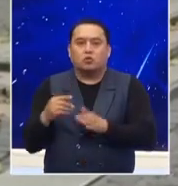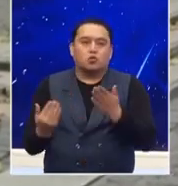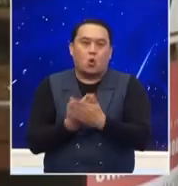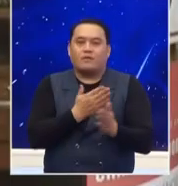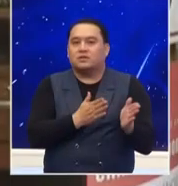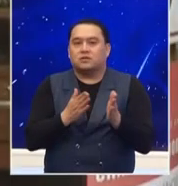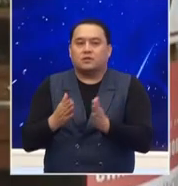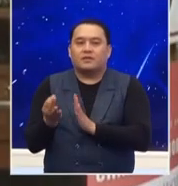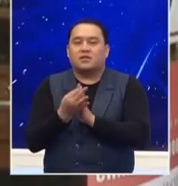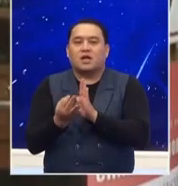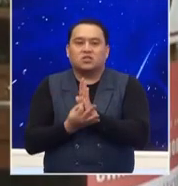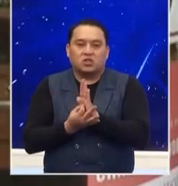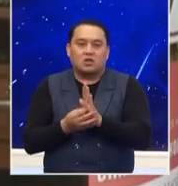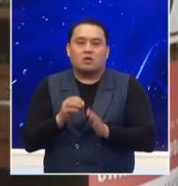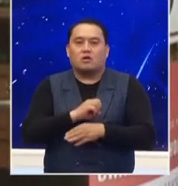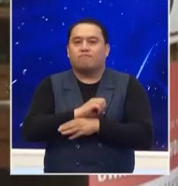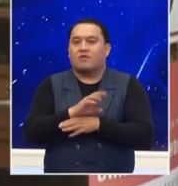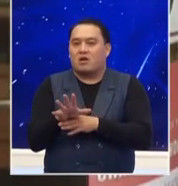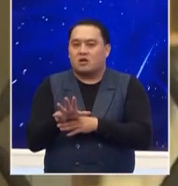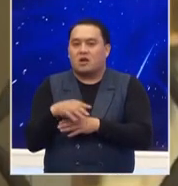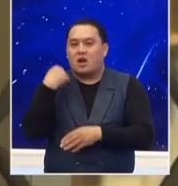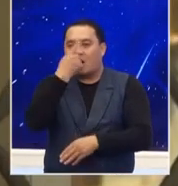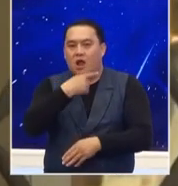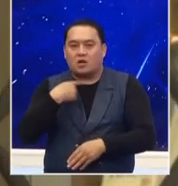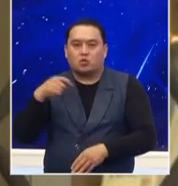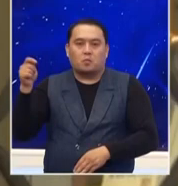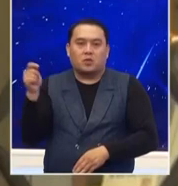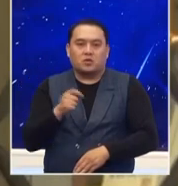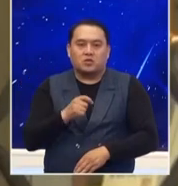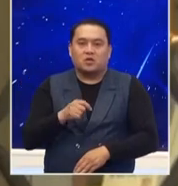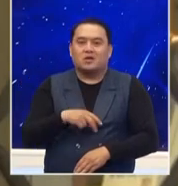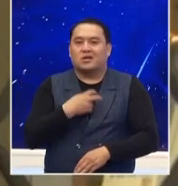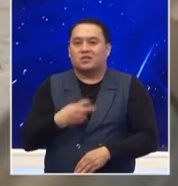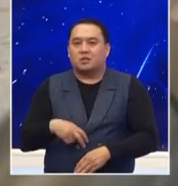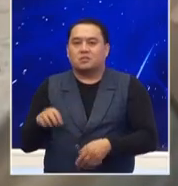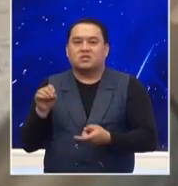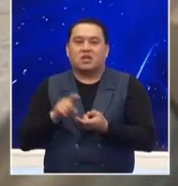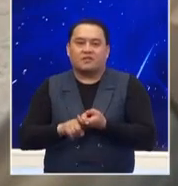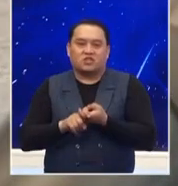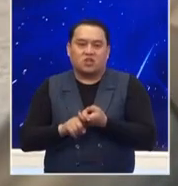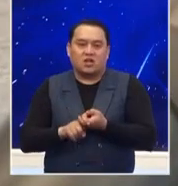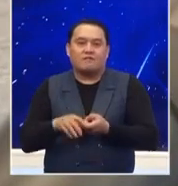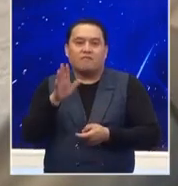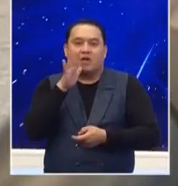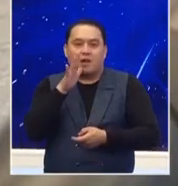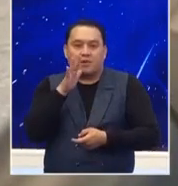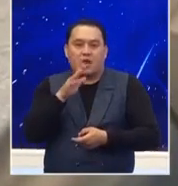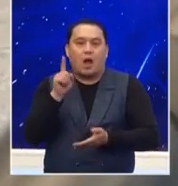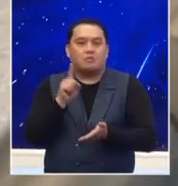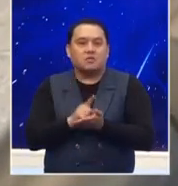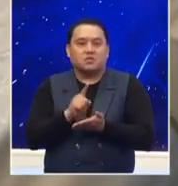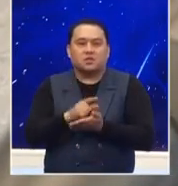новая система тестирования на коронавирус лиц, прибывающих из стран с высоким риском заражения. Период